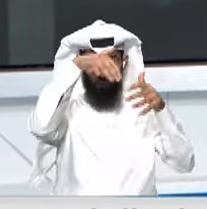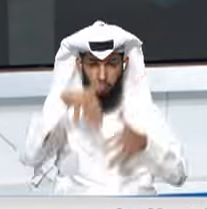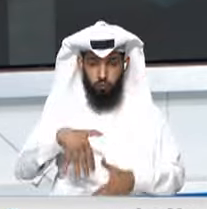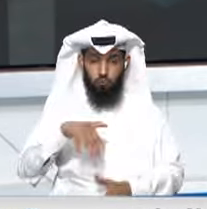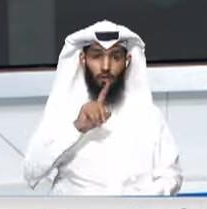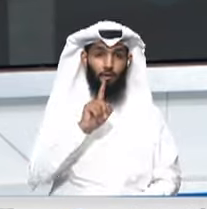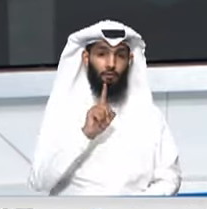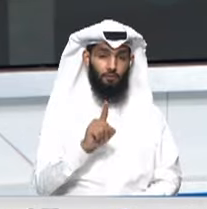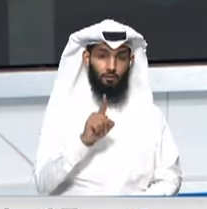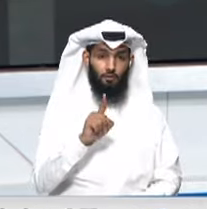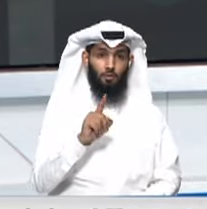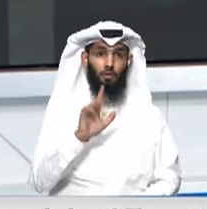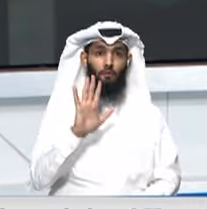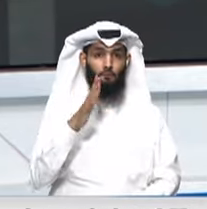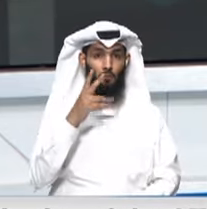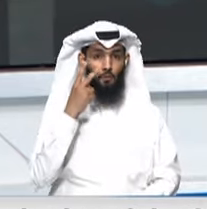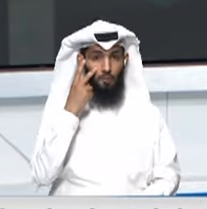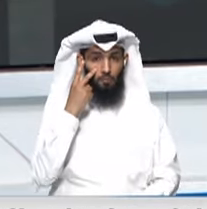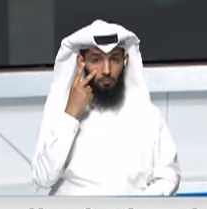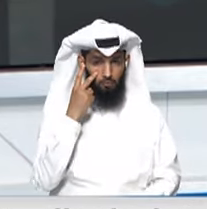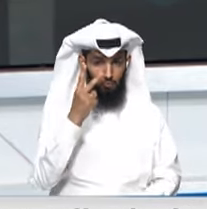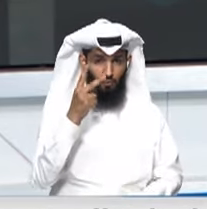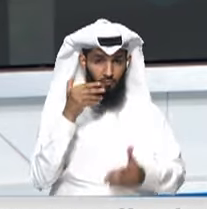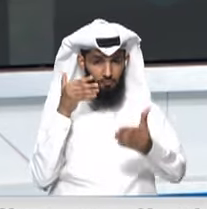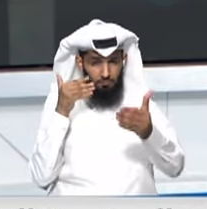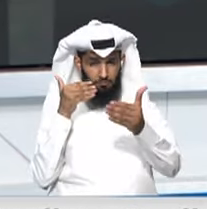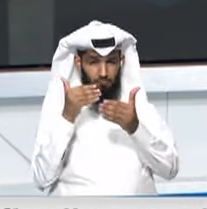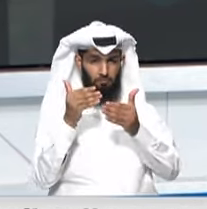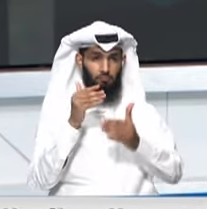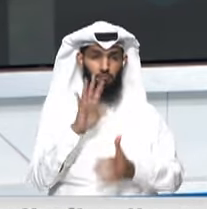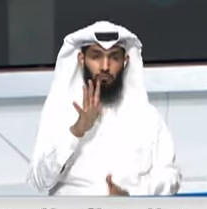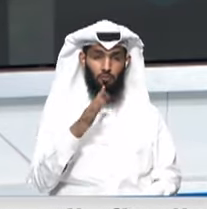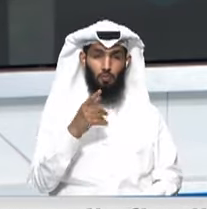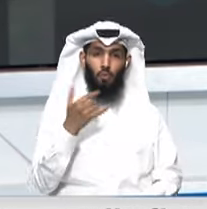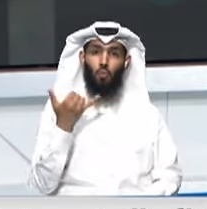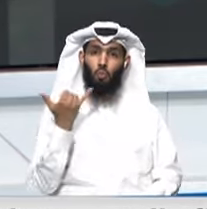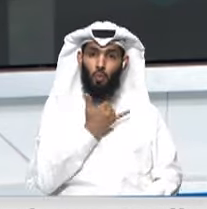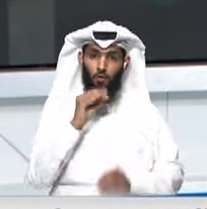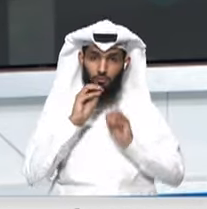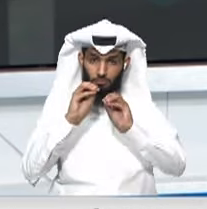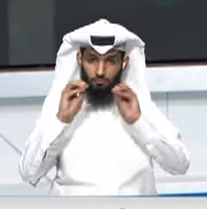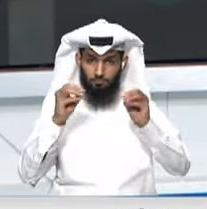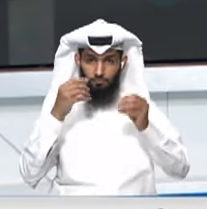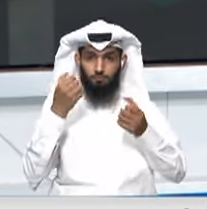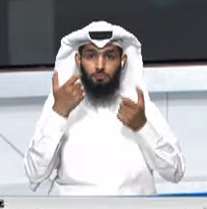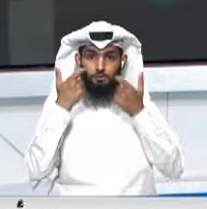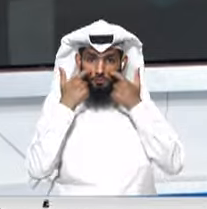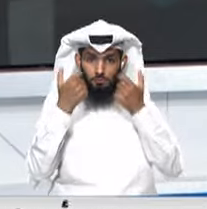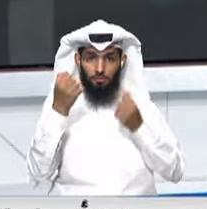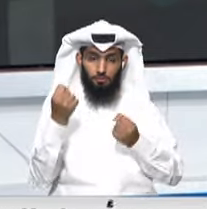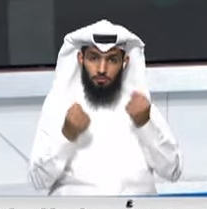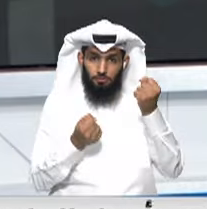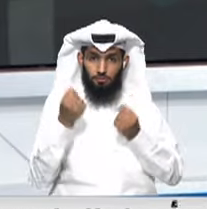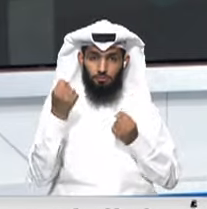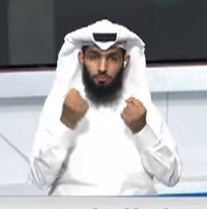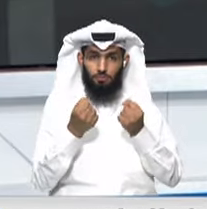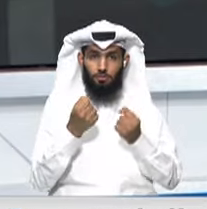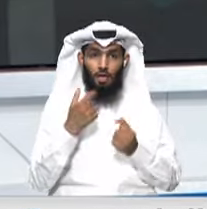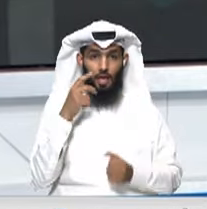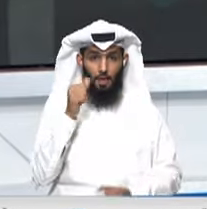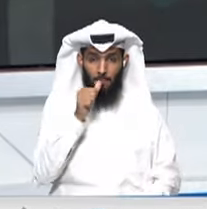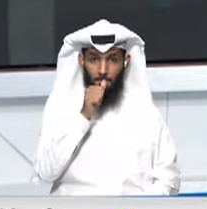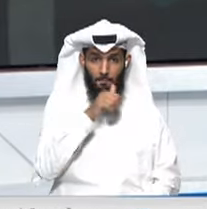بعض المناطق انخفاض الرؤية أيضا. لذا دائما ننصح أخذ الحذر والحيطة أثناء القيادة وتأجيل أي نشاط